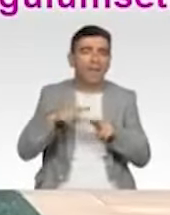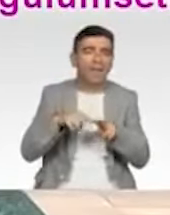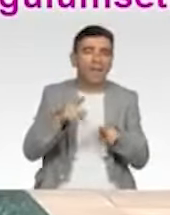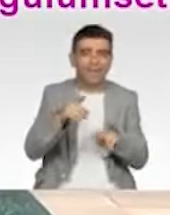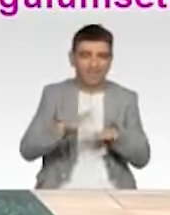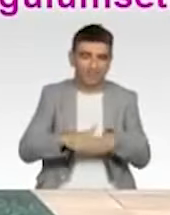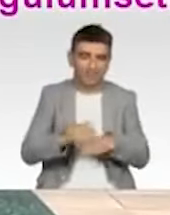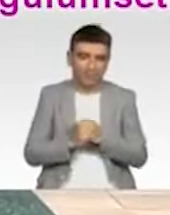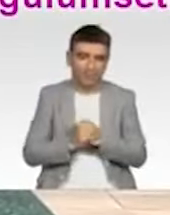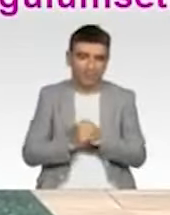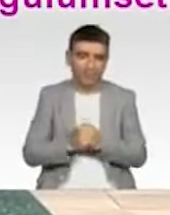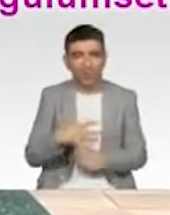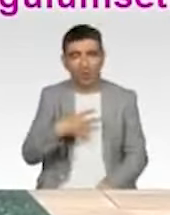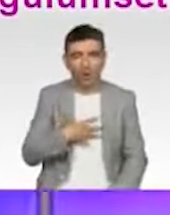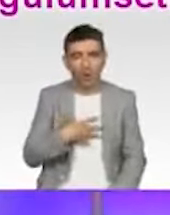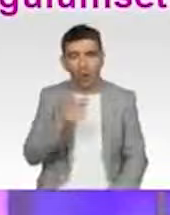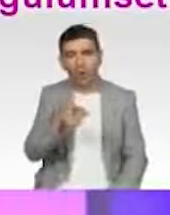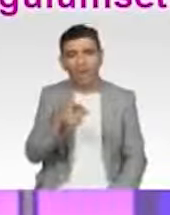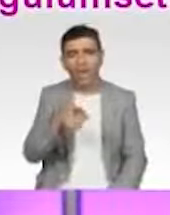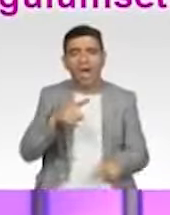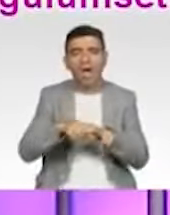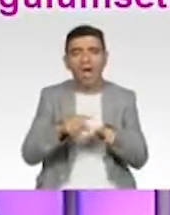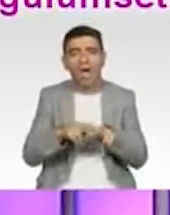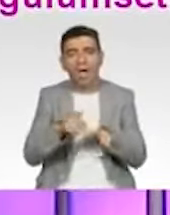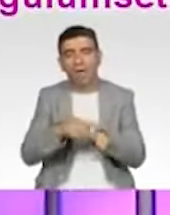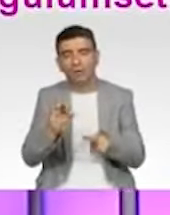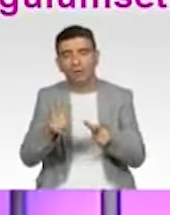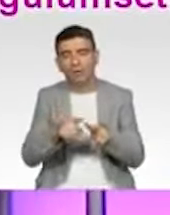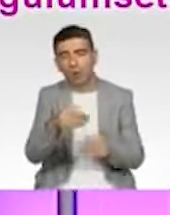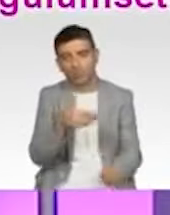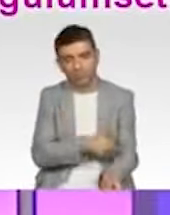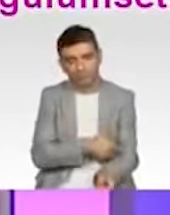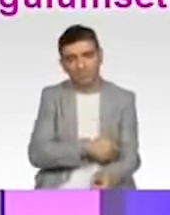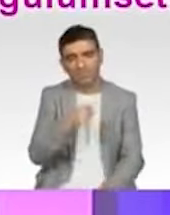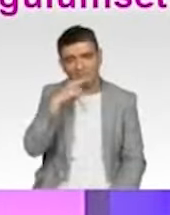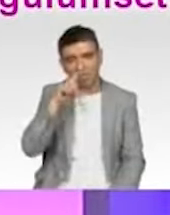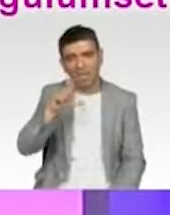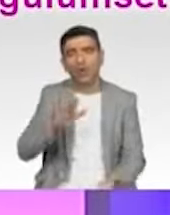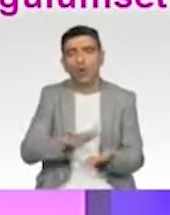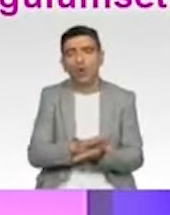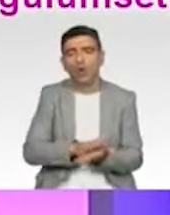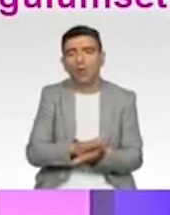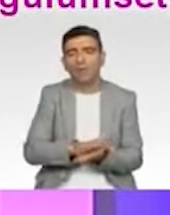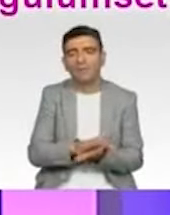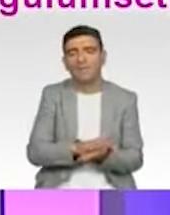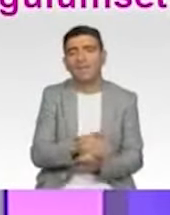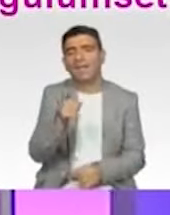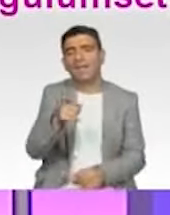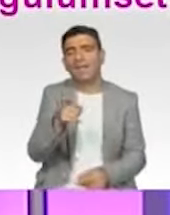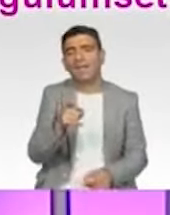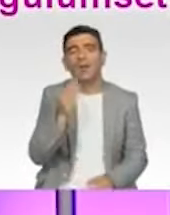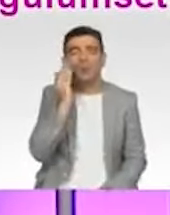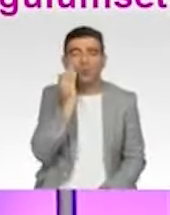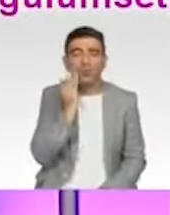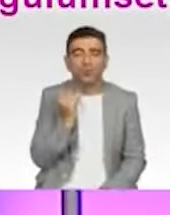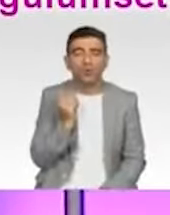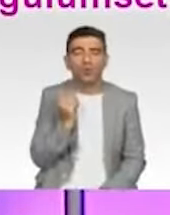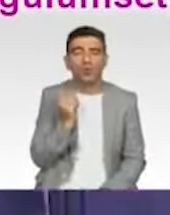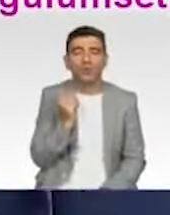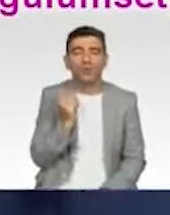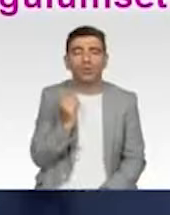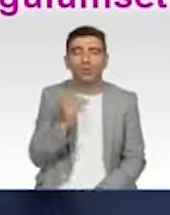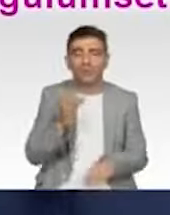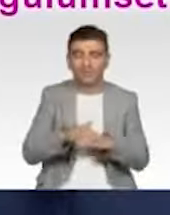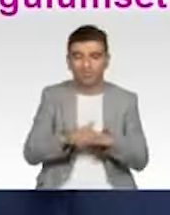Evet. Konya, Afyon yöresinde yapılıyor. Yine salçalı, köfteli ve bulgurlu şeyler